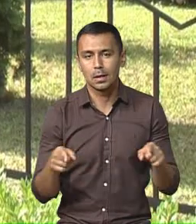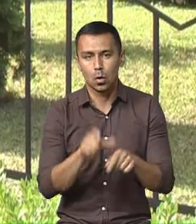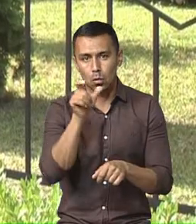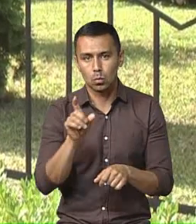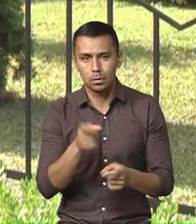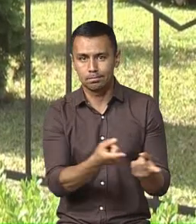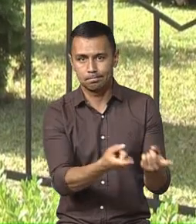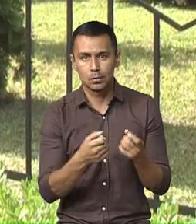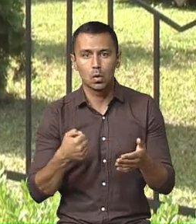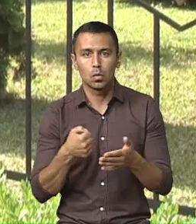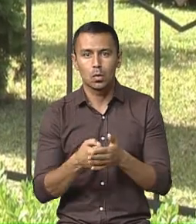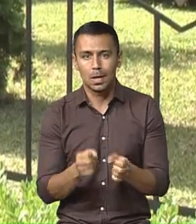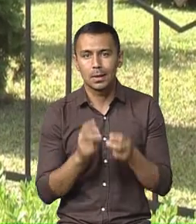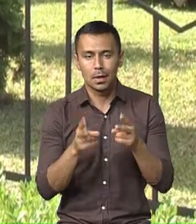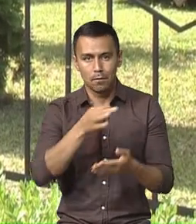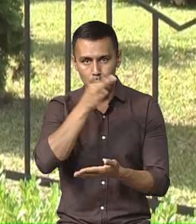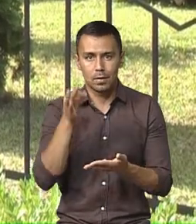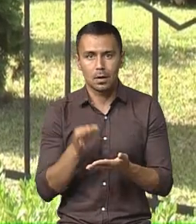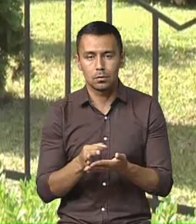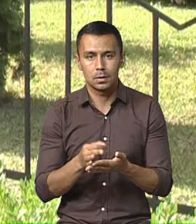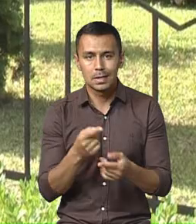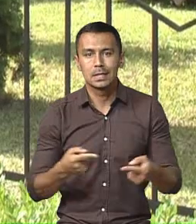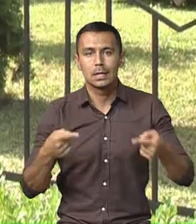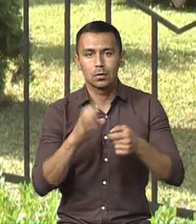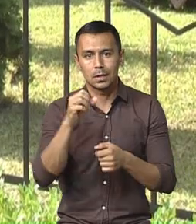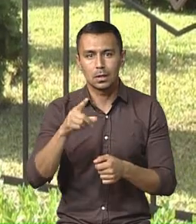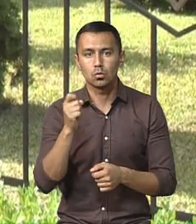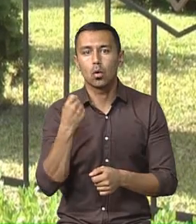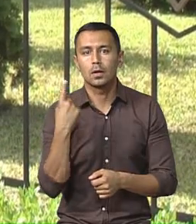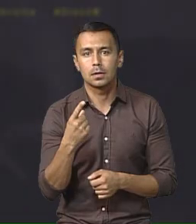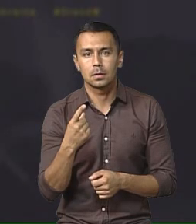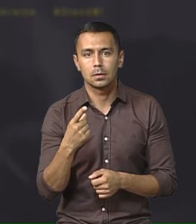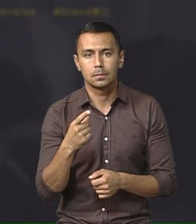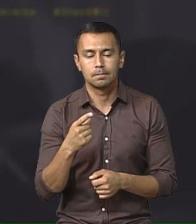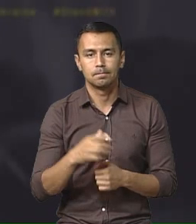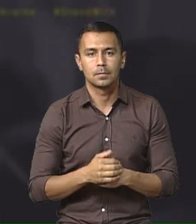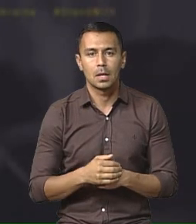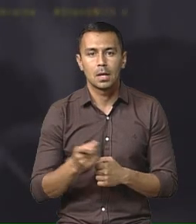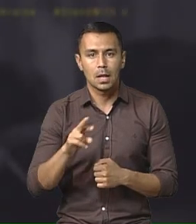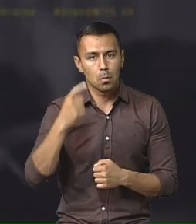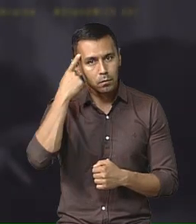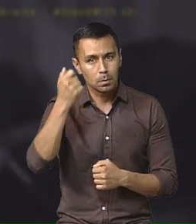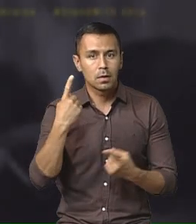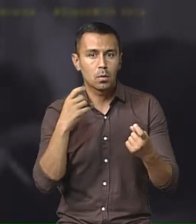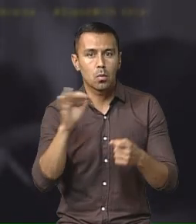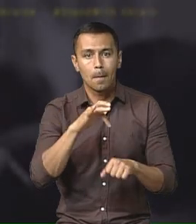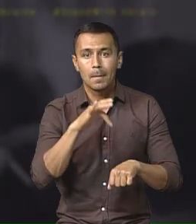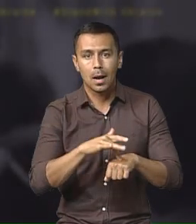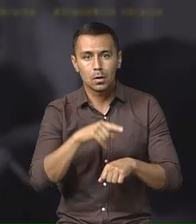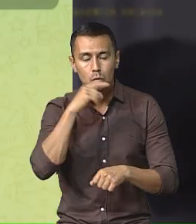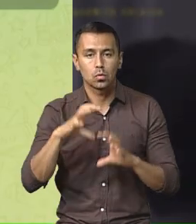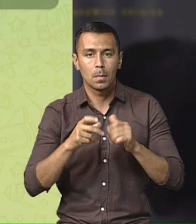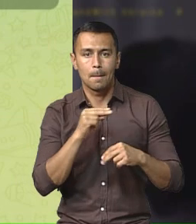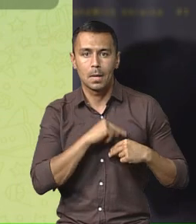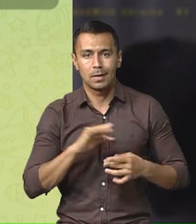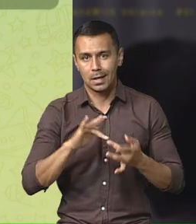будуть притягуватися до кримінальної відповідальності згідно статті 111 прим. 1. Для повідомлення інформації про прихильників руського міра